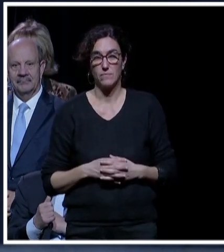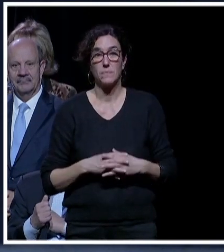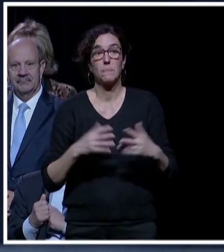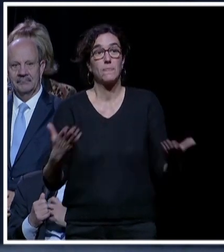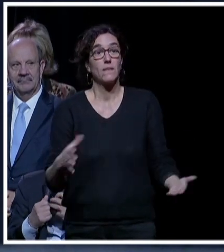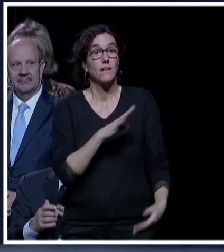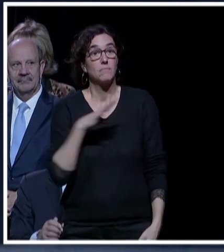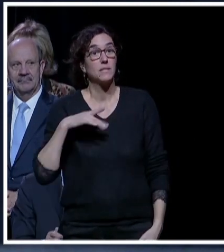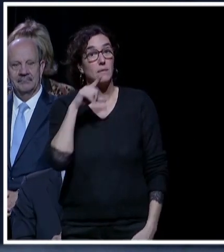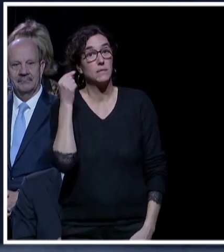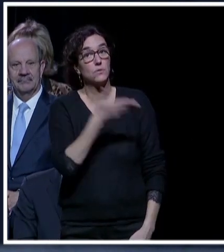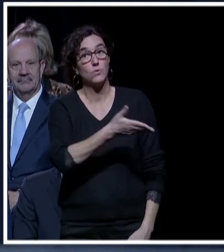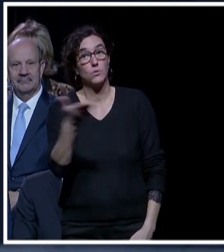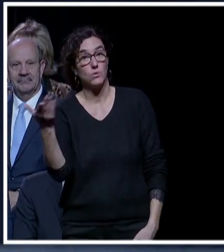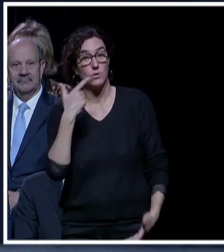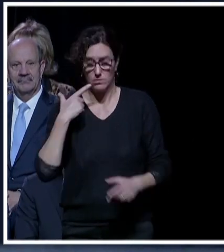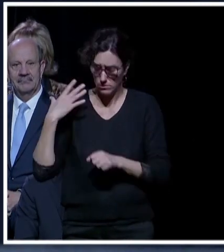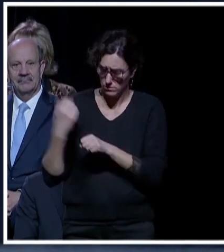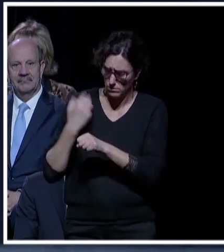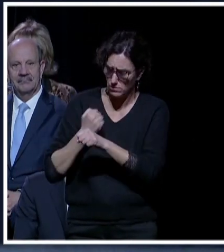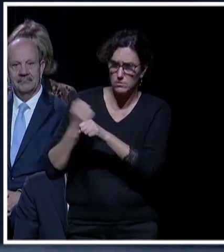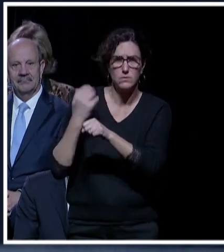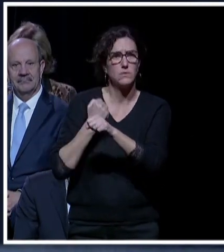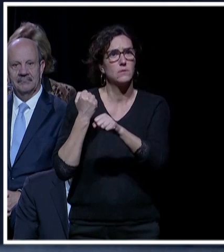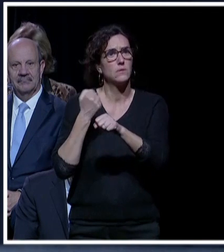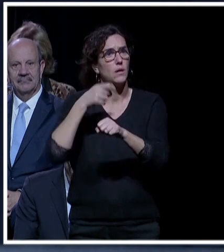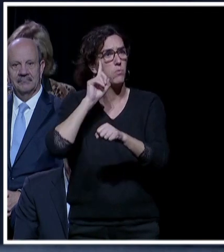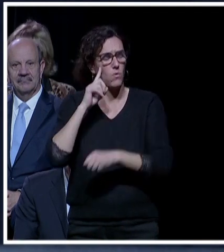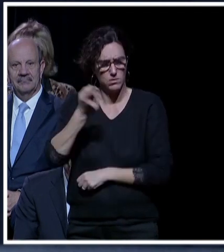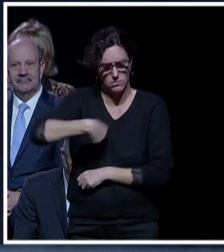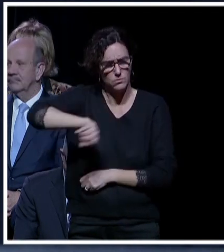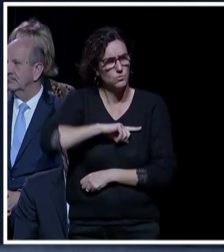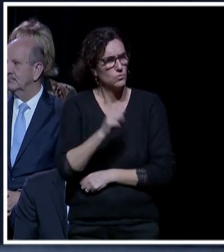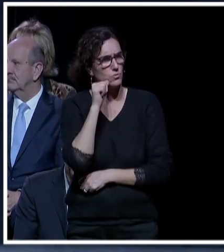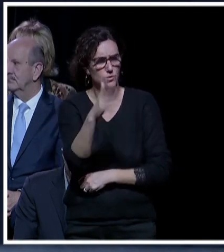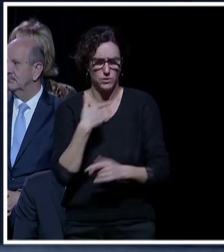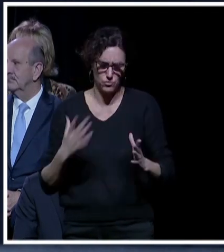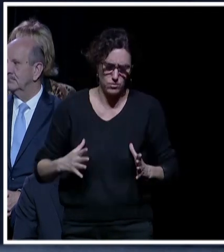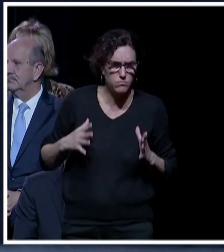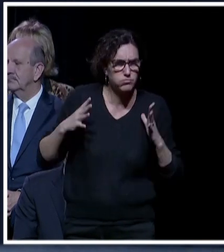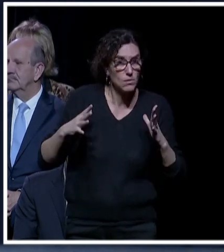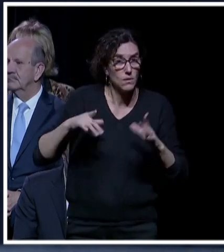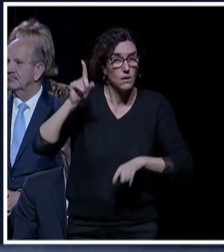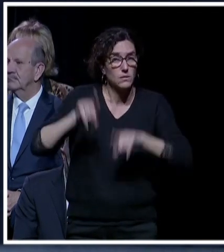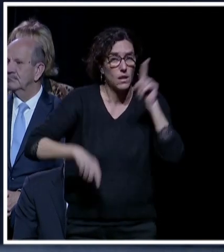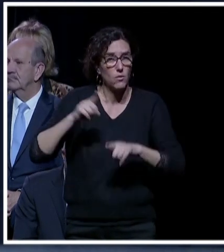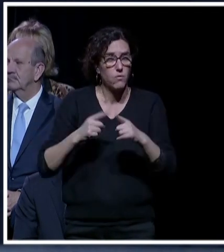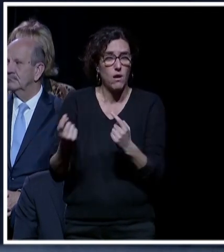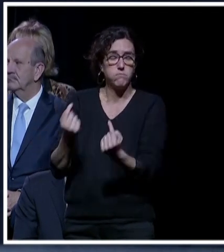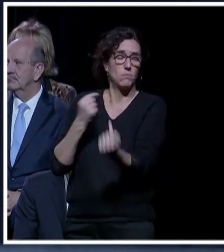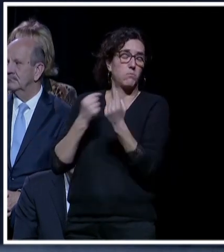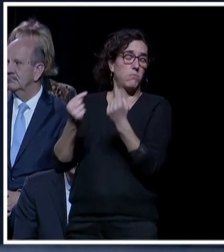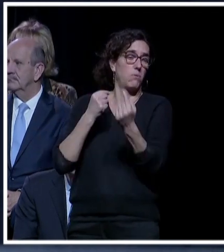Mesdames et messieurs, ces résultats, nous les obtenons parce que nous nous engageons chaque jour pour notre ville, parfois contre des vents contraires, avec la